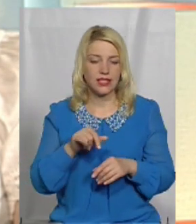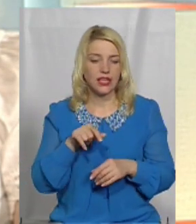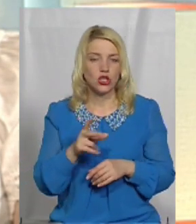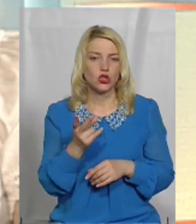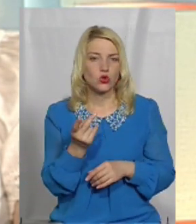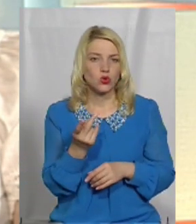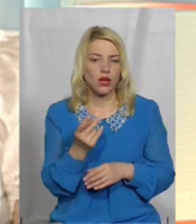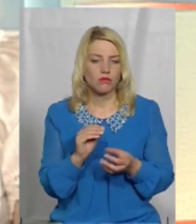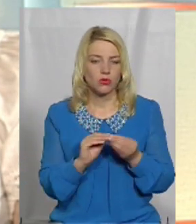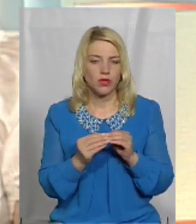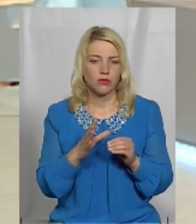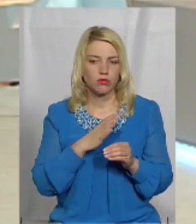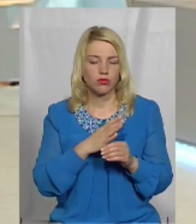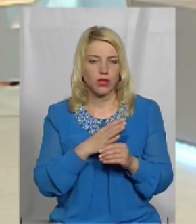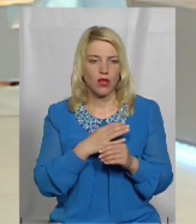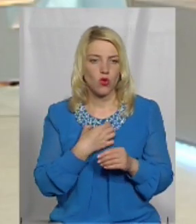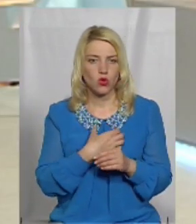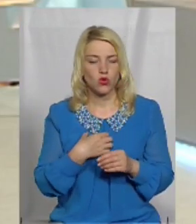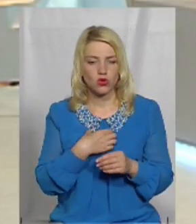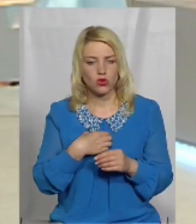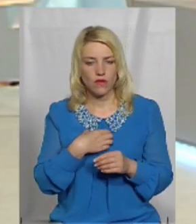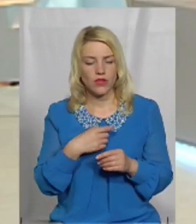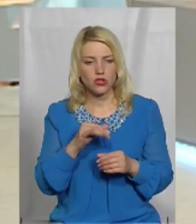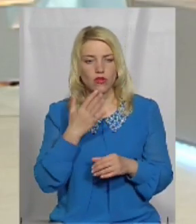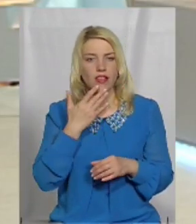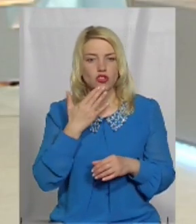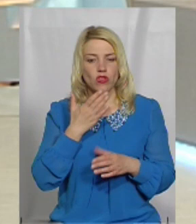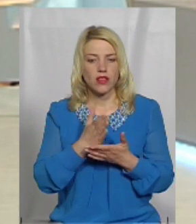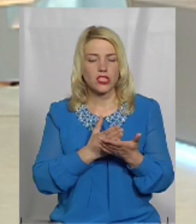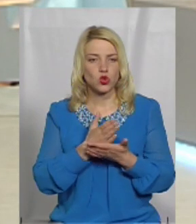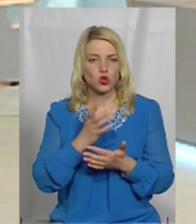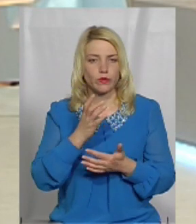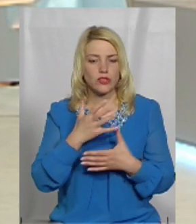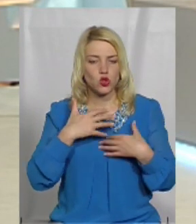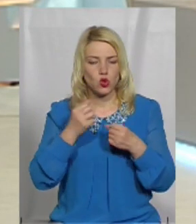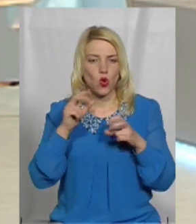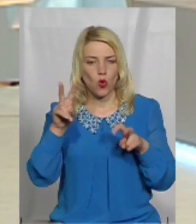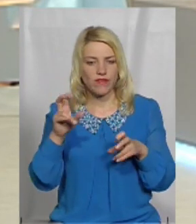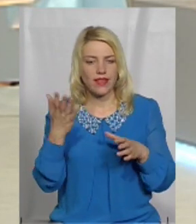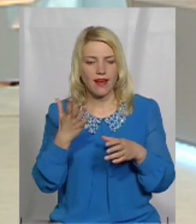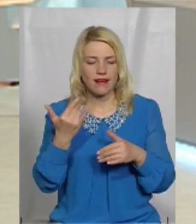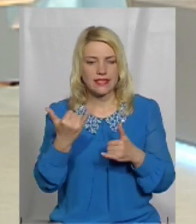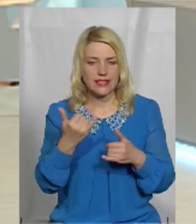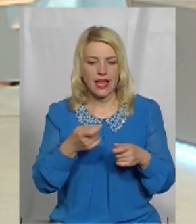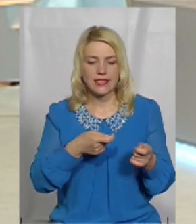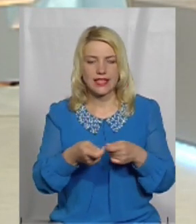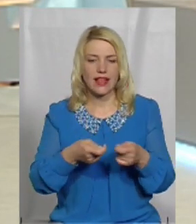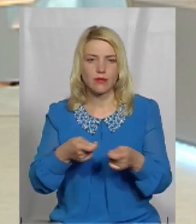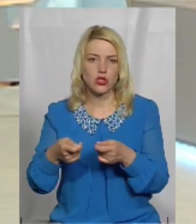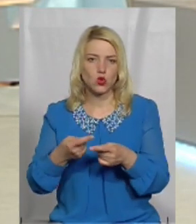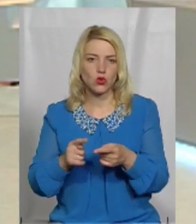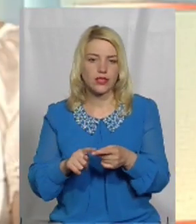така вона досить основна, що Національна служба здоров'я, яка зараз адмініструє цей